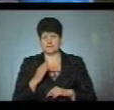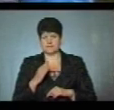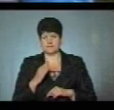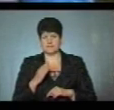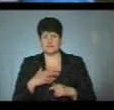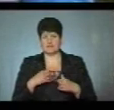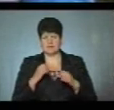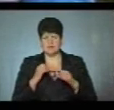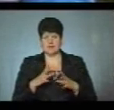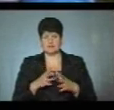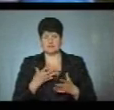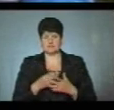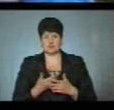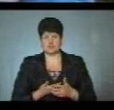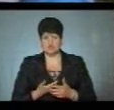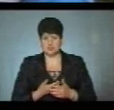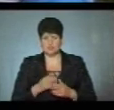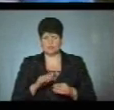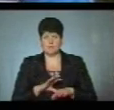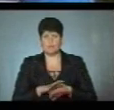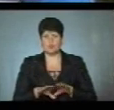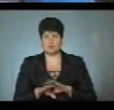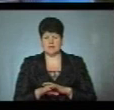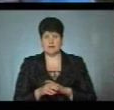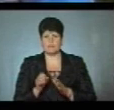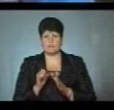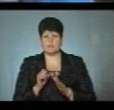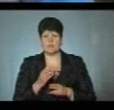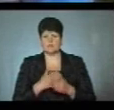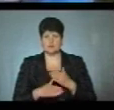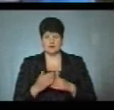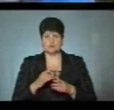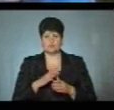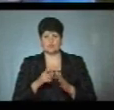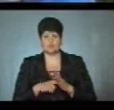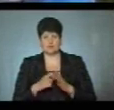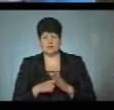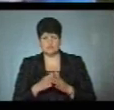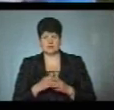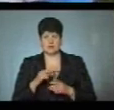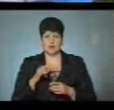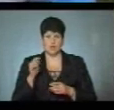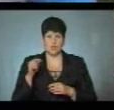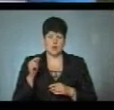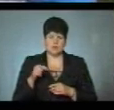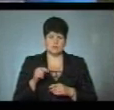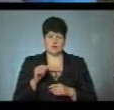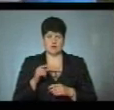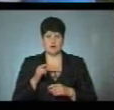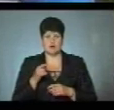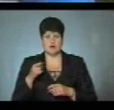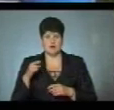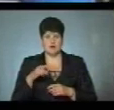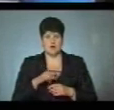найсильніше це своє життя, розумієте. Потім йдуть полонені, покалічені, ті, що пішли Донецький аеропорт, Луганський аеропорт, Іловайськ,